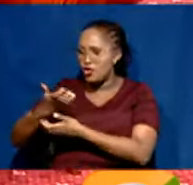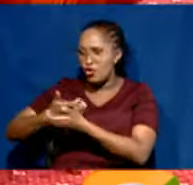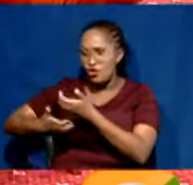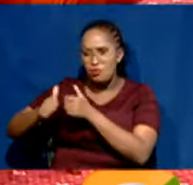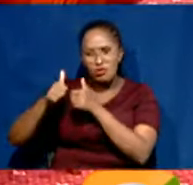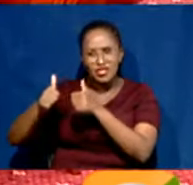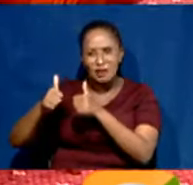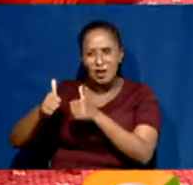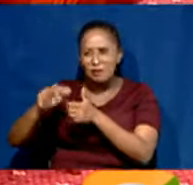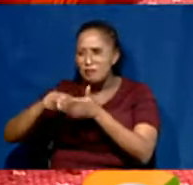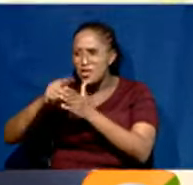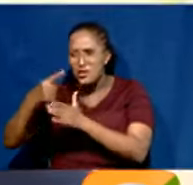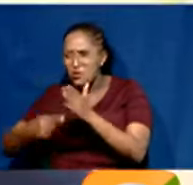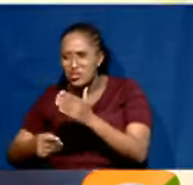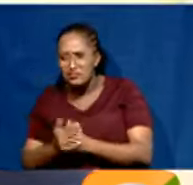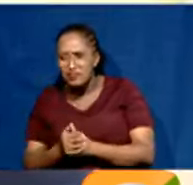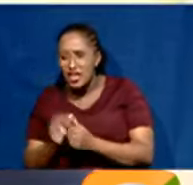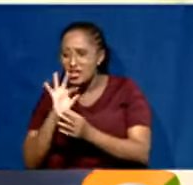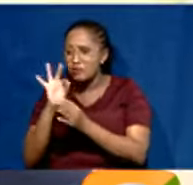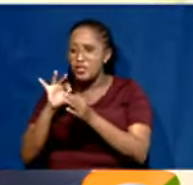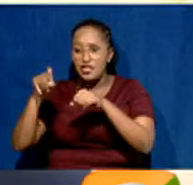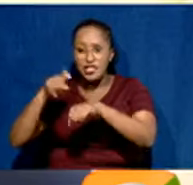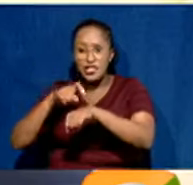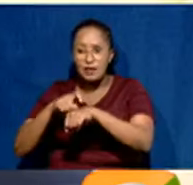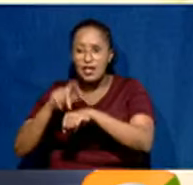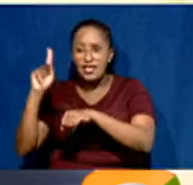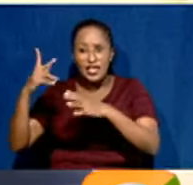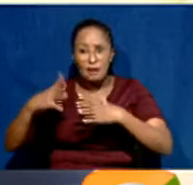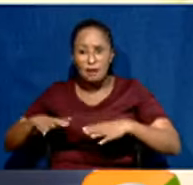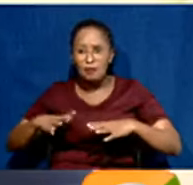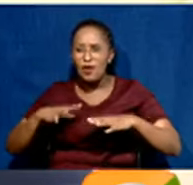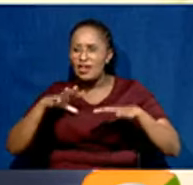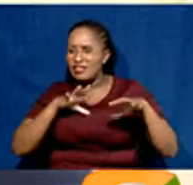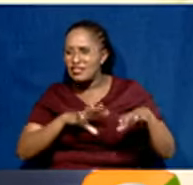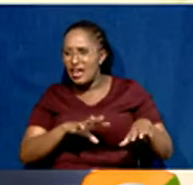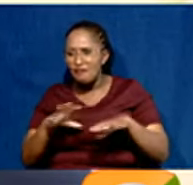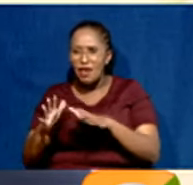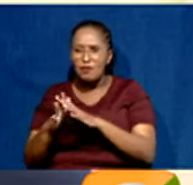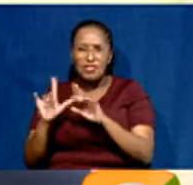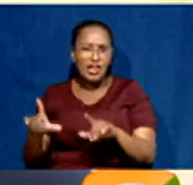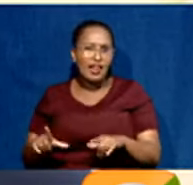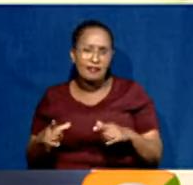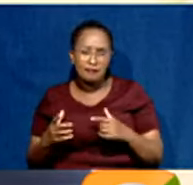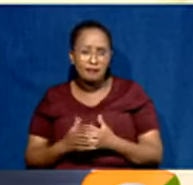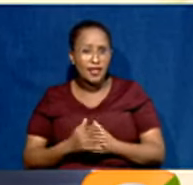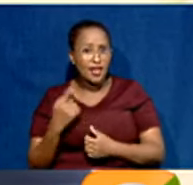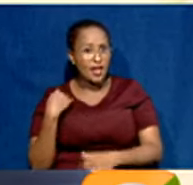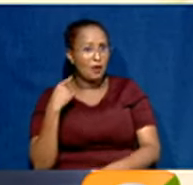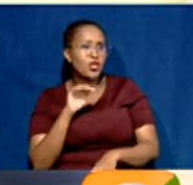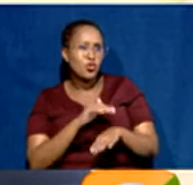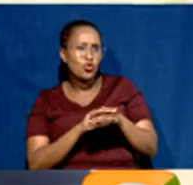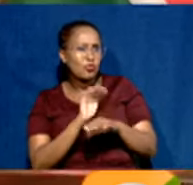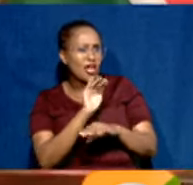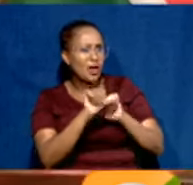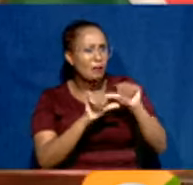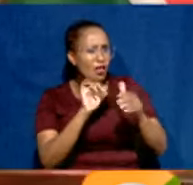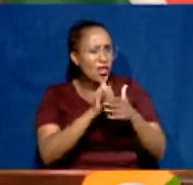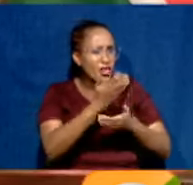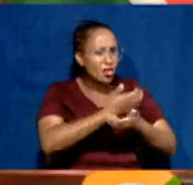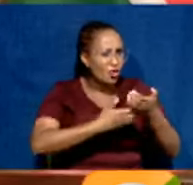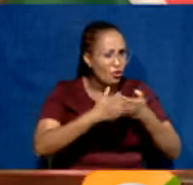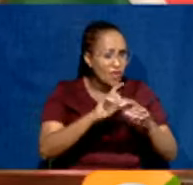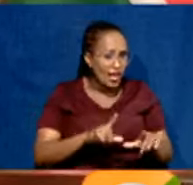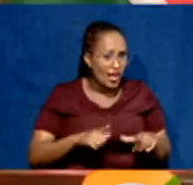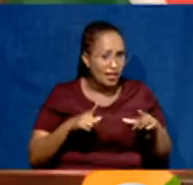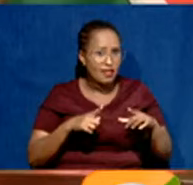ufafanuzi wako uchumi kuimarika ni nini hasa wakati ambapo Wakenya wanalalamikia gharama ya maisha? Number one. Na ni vizuri umeuliza gharama ya maisha. Gharama ya